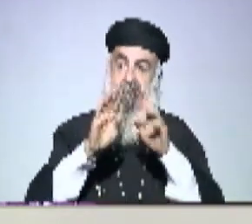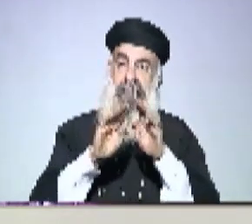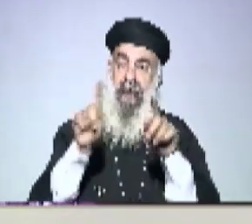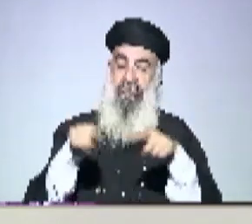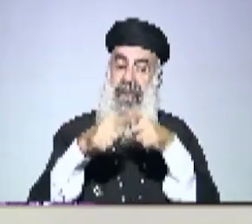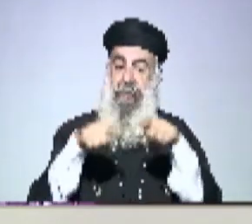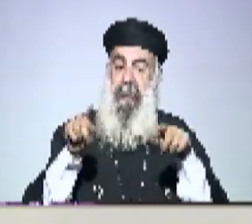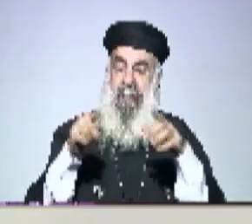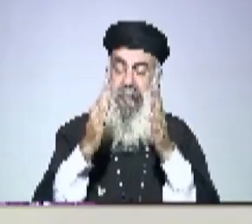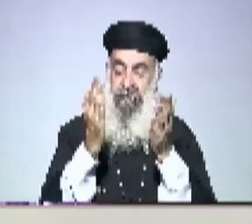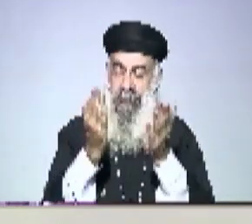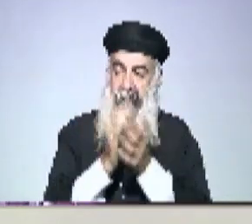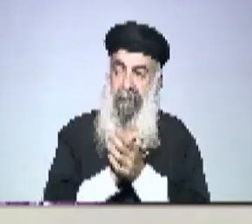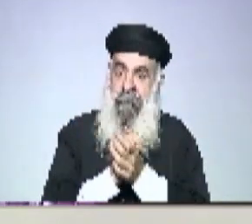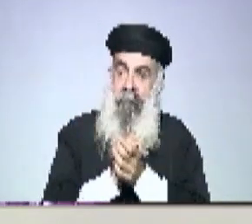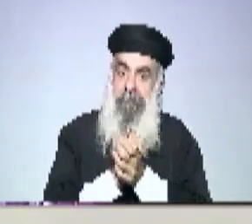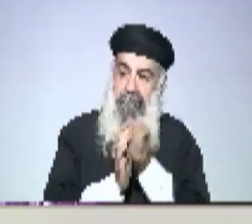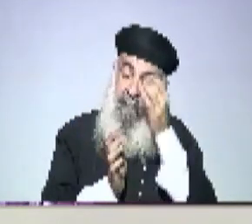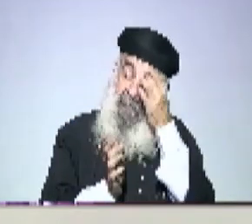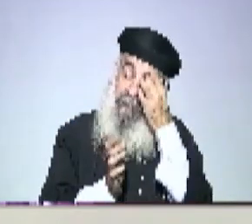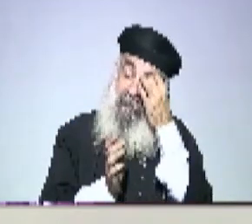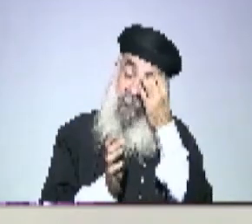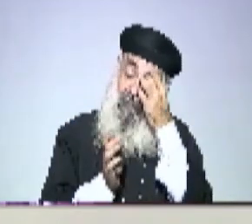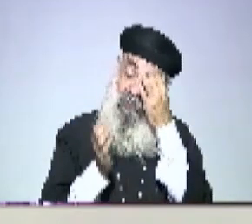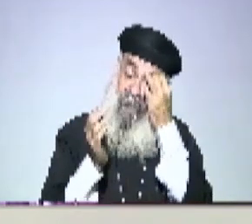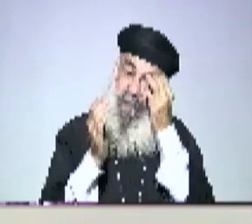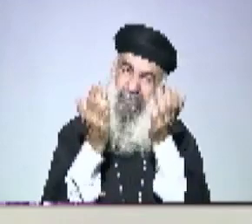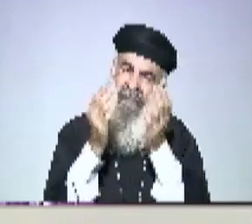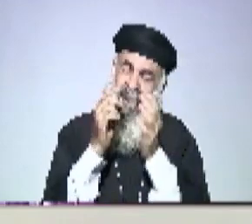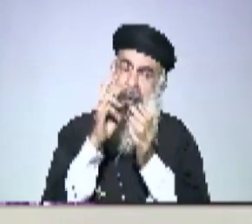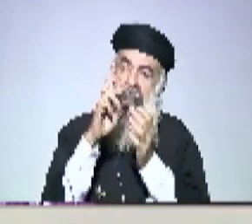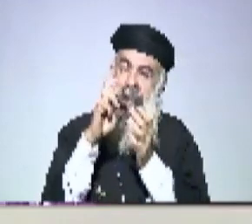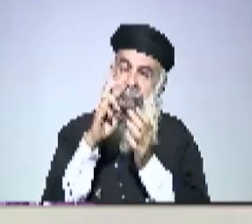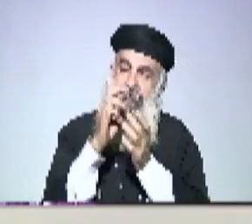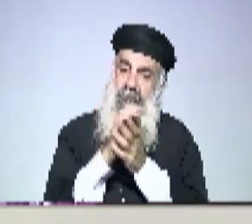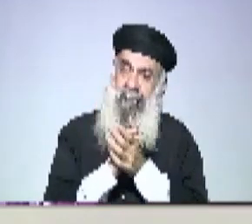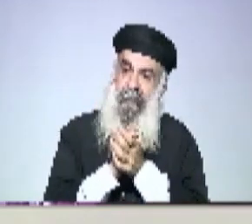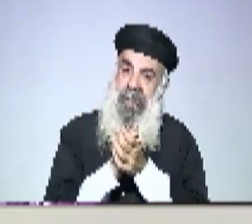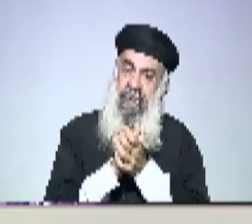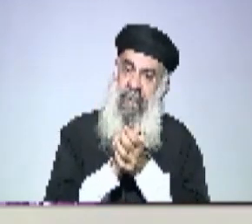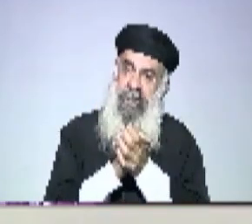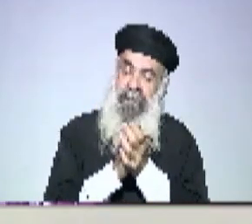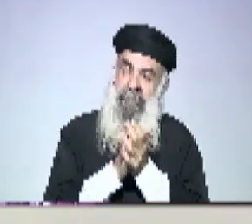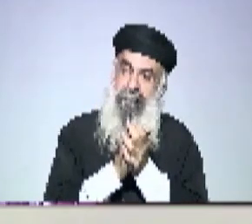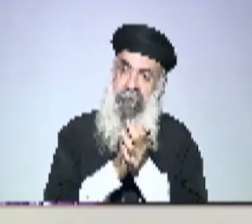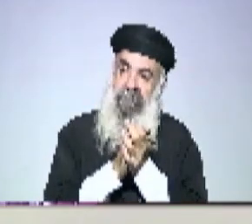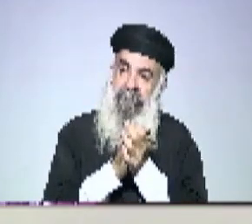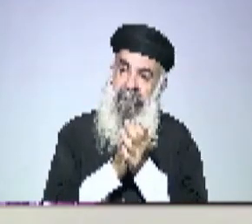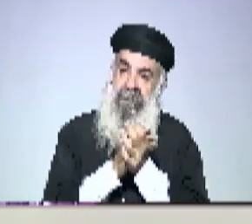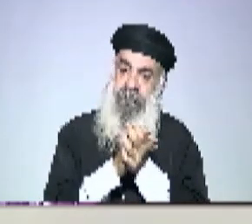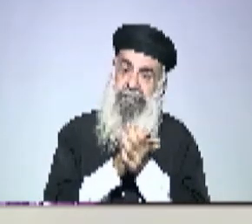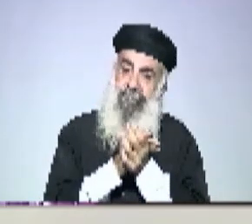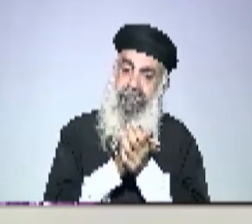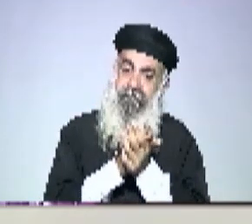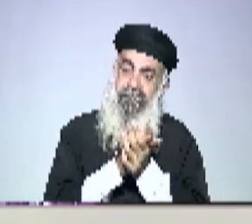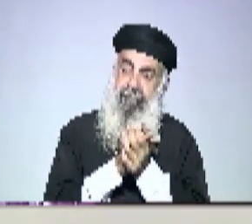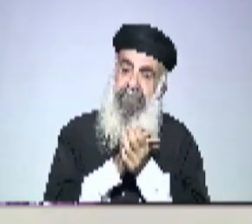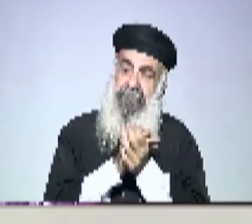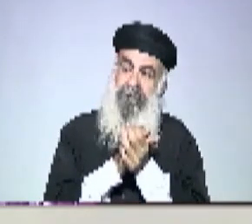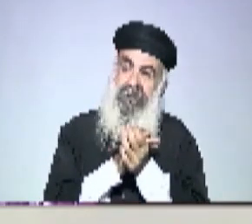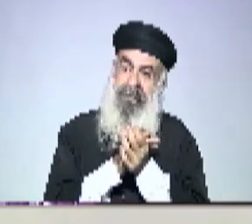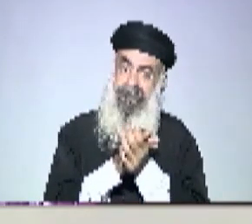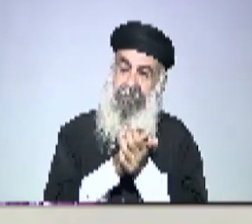فيها منطقيه يوم الاحد النوجي اكليسيا